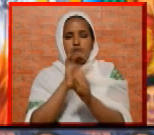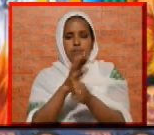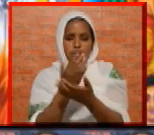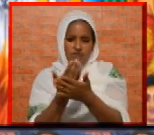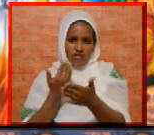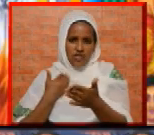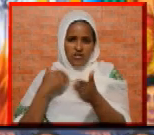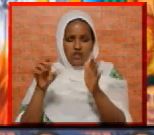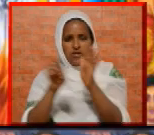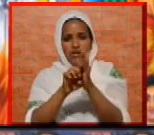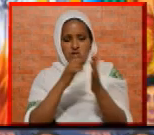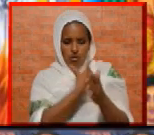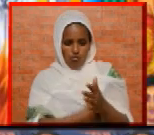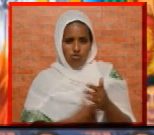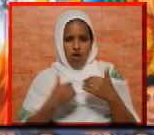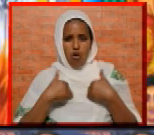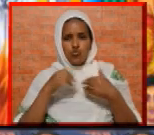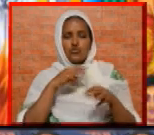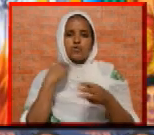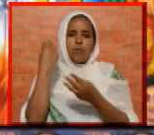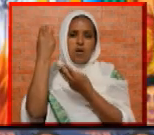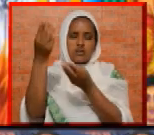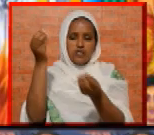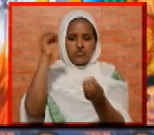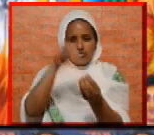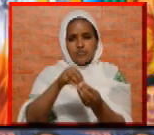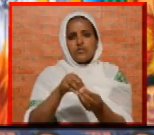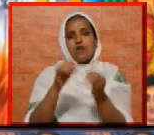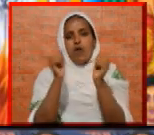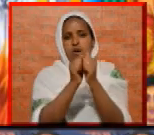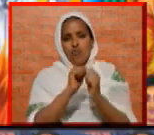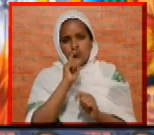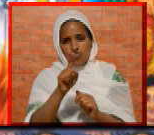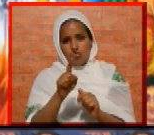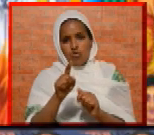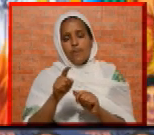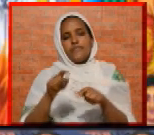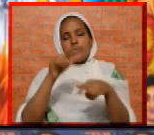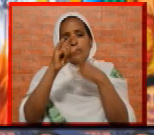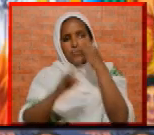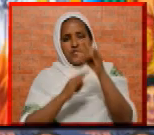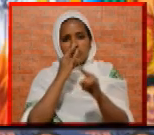ብሉይ ኪዳን በፊት በዘመን ህገ ልቡና የነበሩትን ሰማይታት ጭምር ነው።